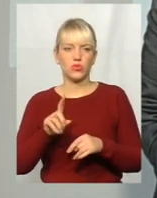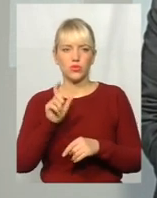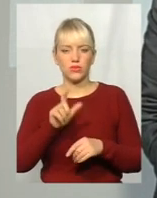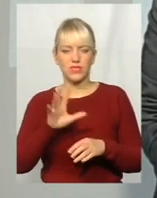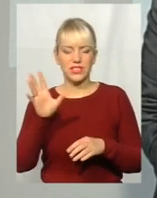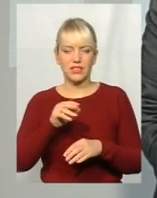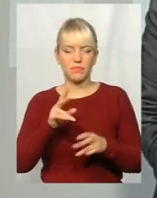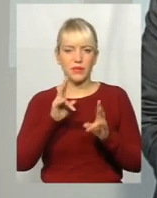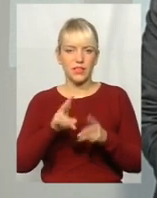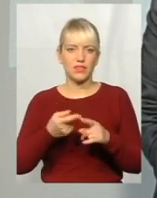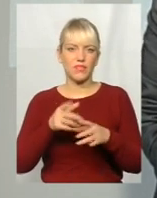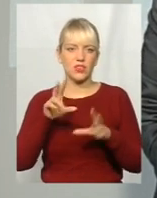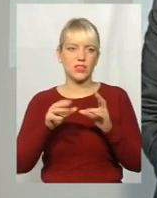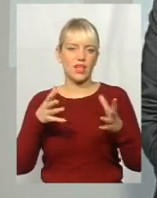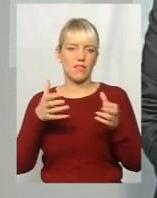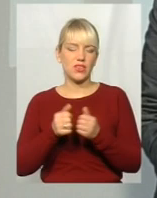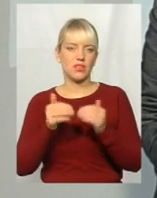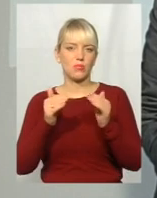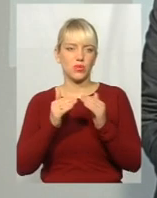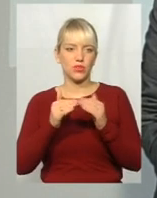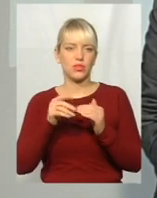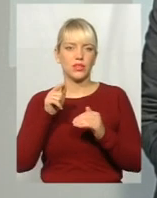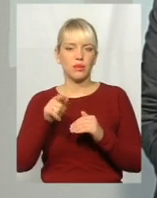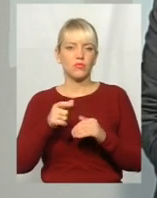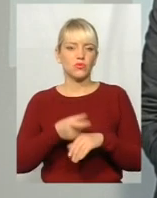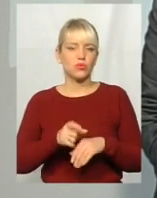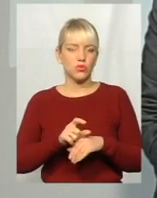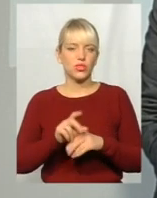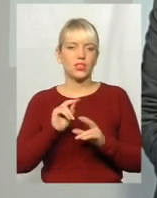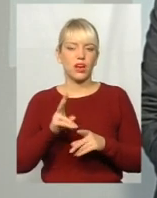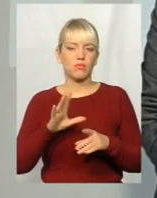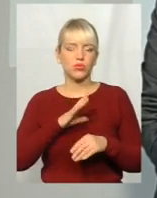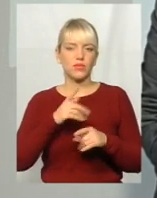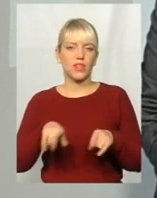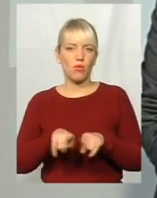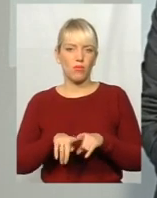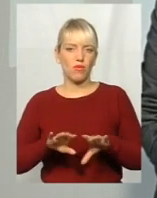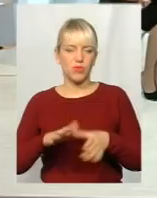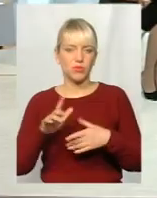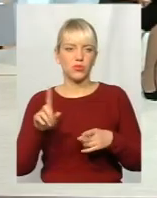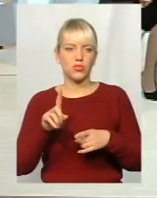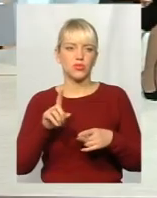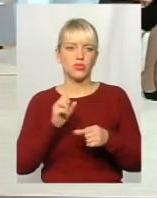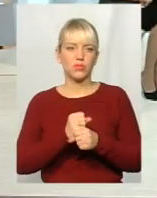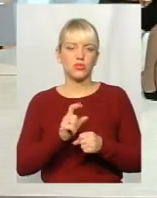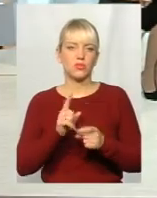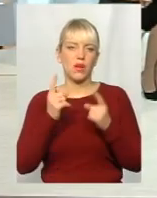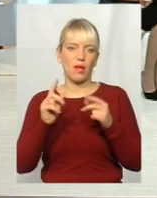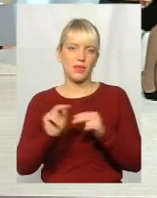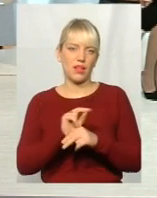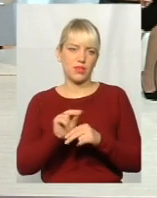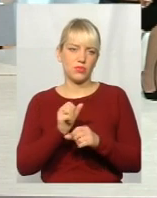все. Це аварійний будинок. Там дуже, от як бути в цьому випадку і як можна зробити все ж таки капітальний